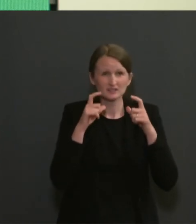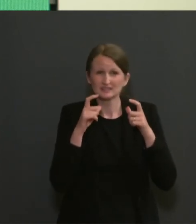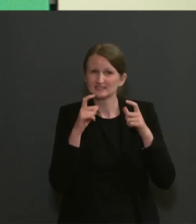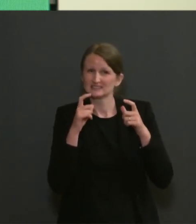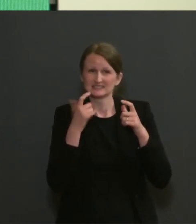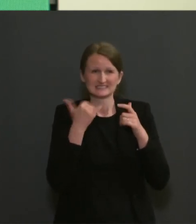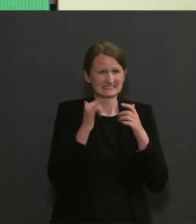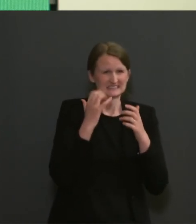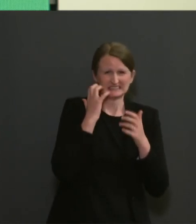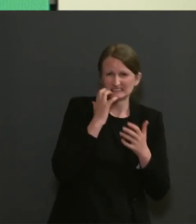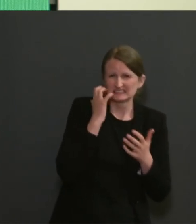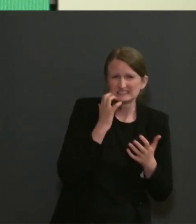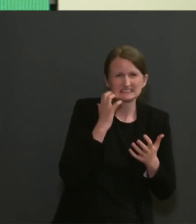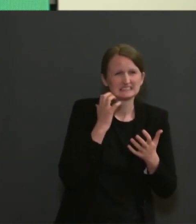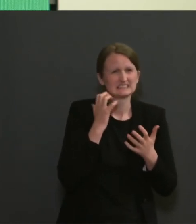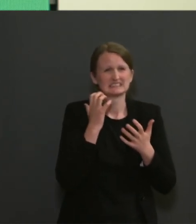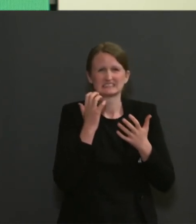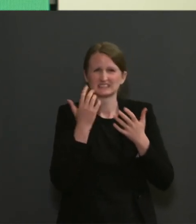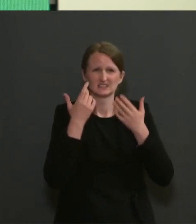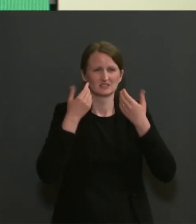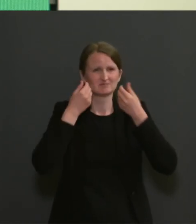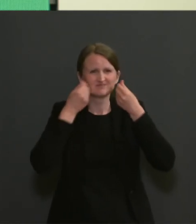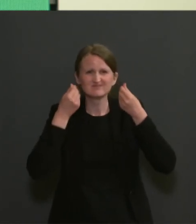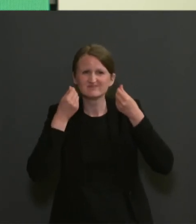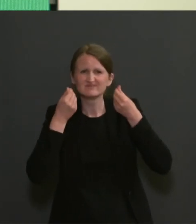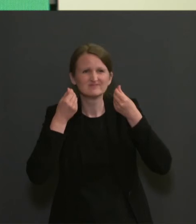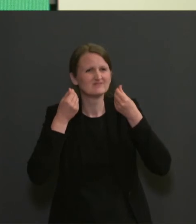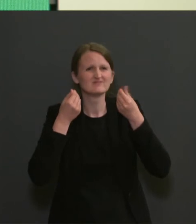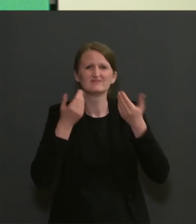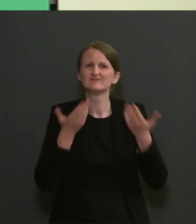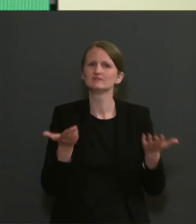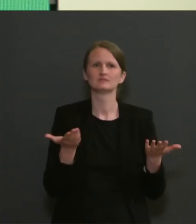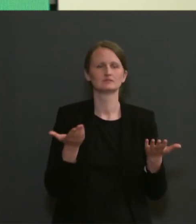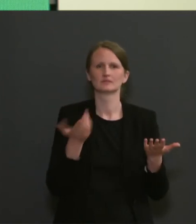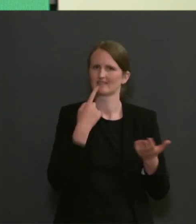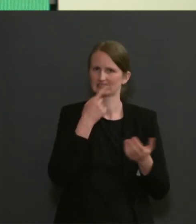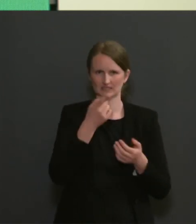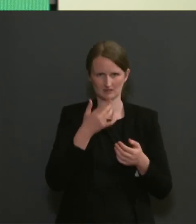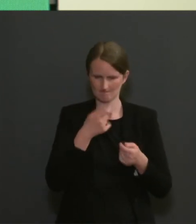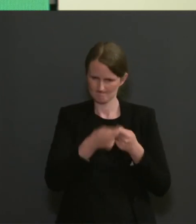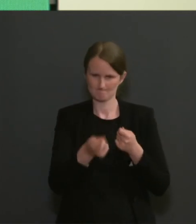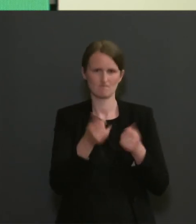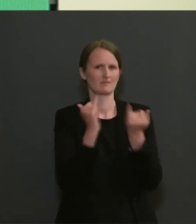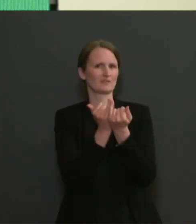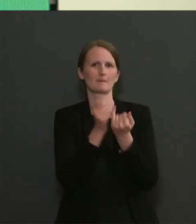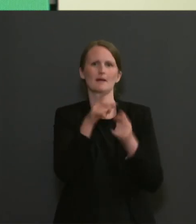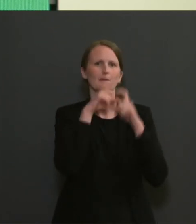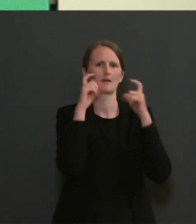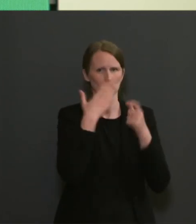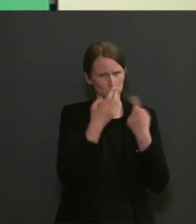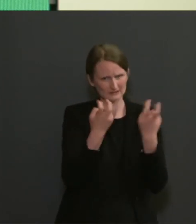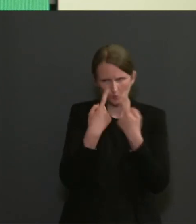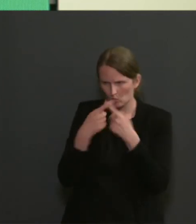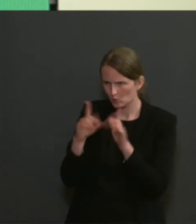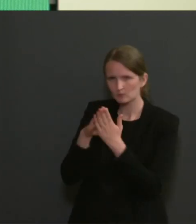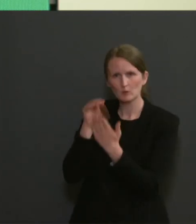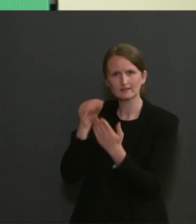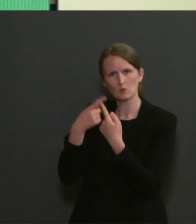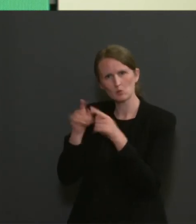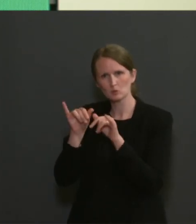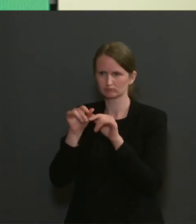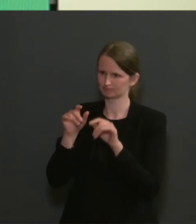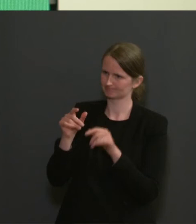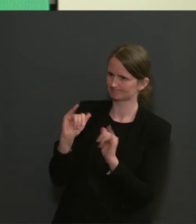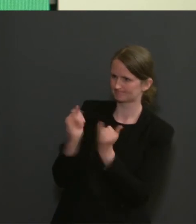un masque bâille, eh bien il faut changer de masque. Il faut trouver un masque qui vous va bien, comme vous portez, des vêtements qui vous vont bien. Et je